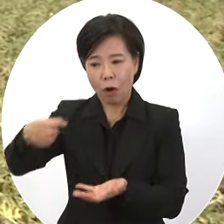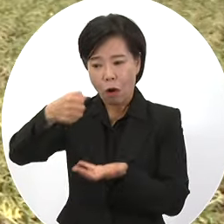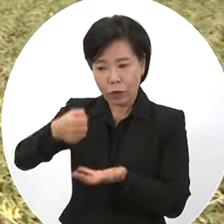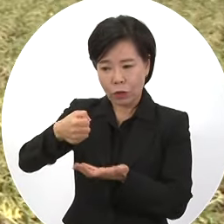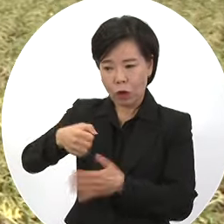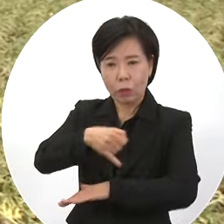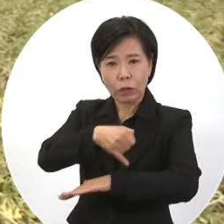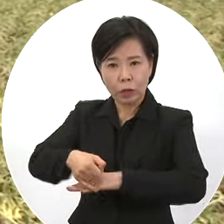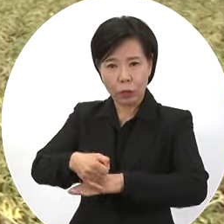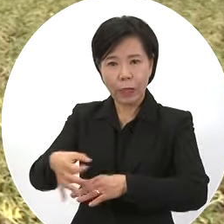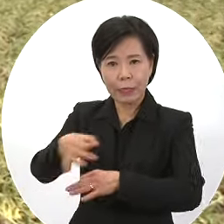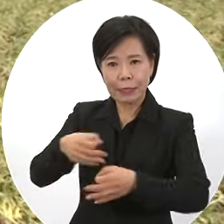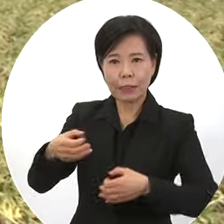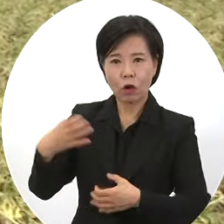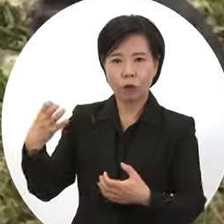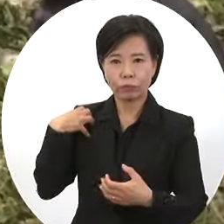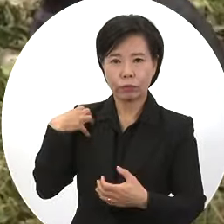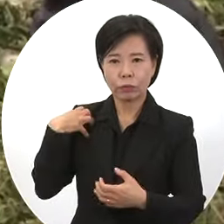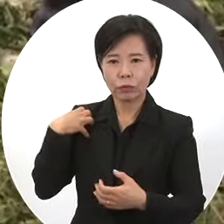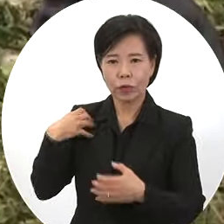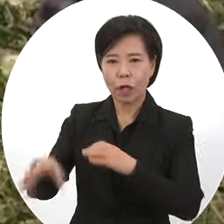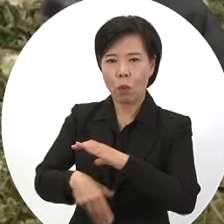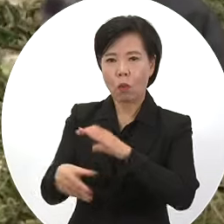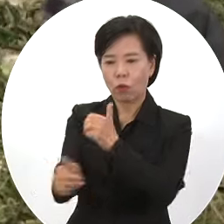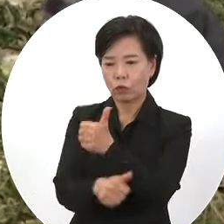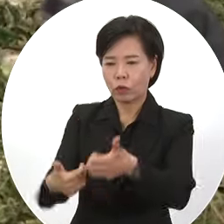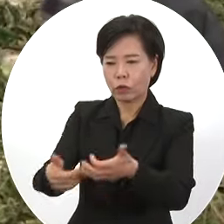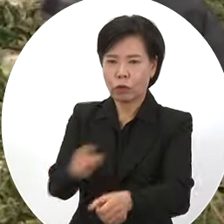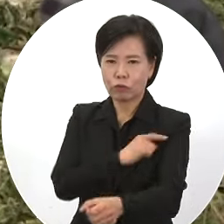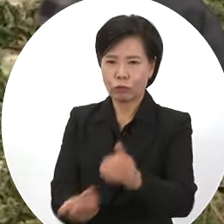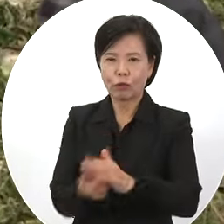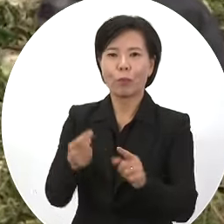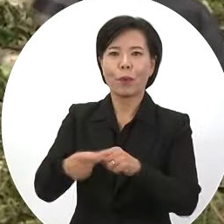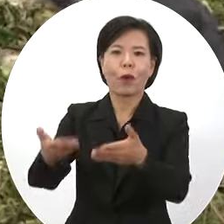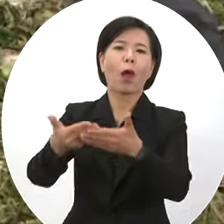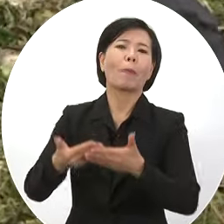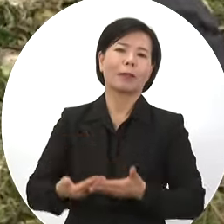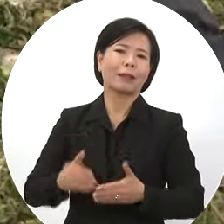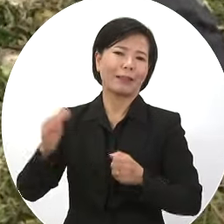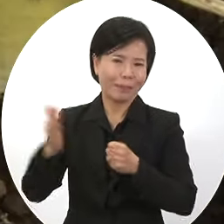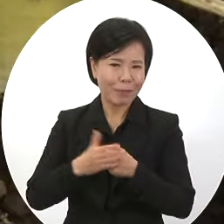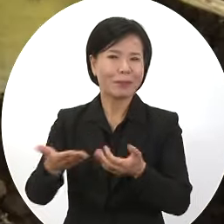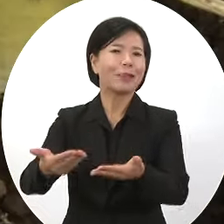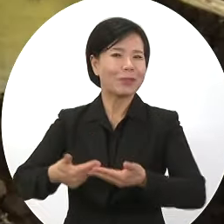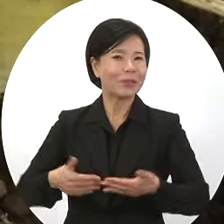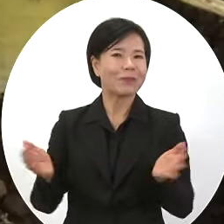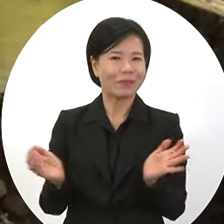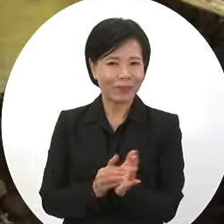기금은 기획재정부 복권위원회의 성과평가에서 우수한 평가를 받은 결과입니다.